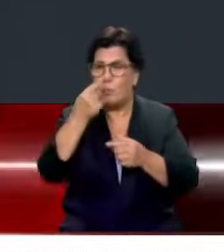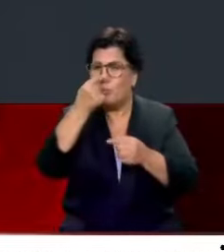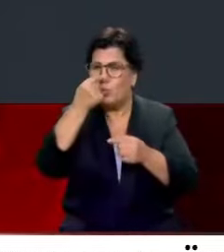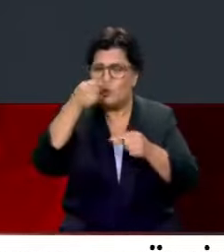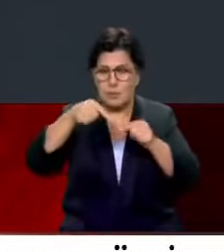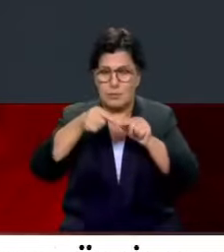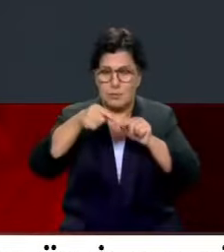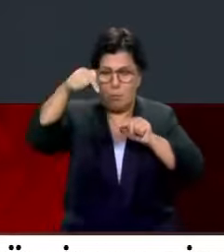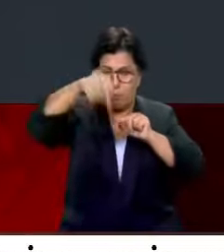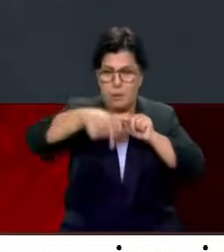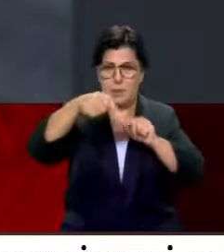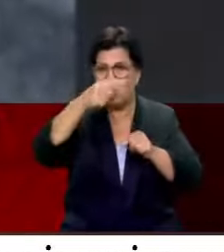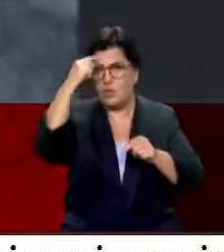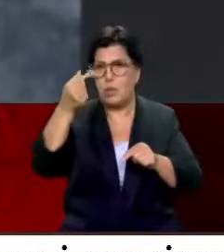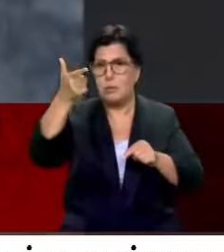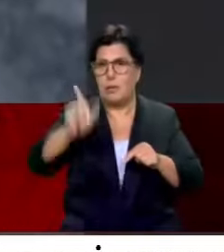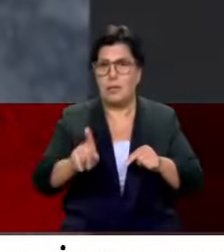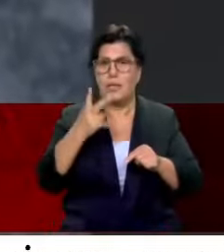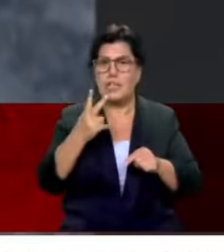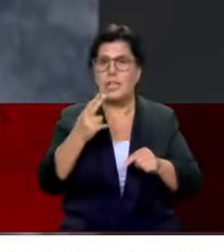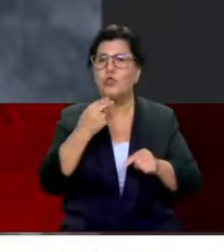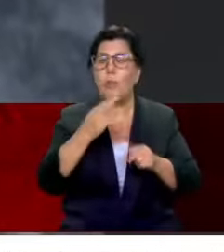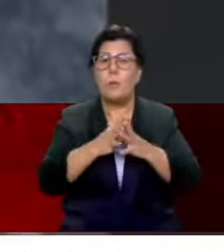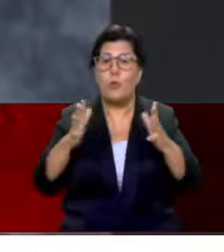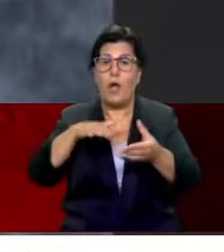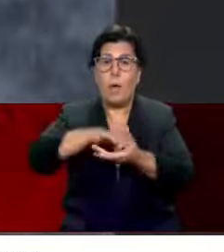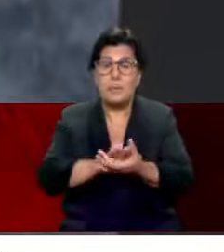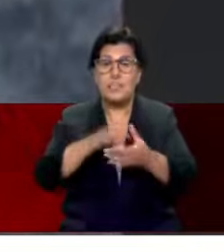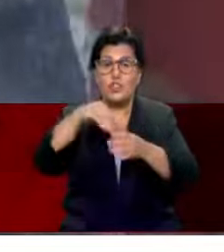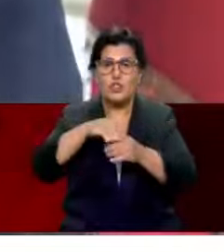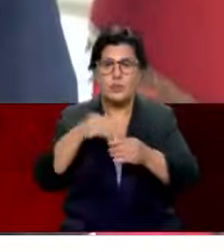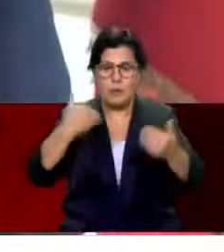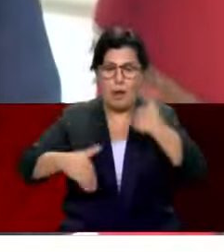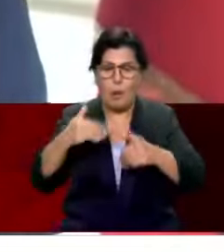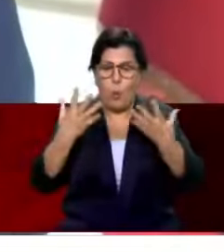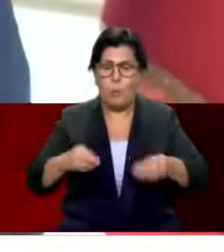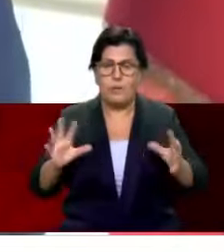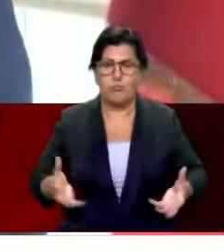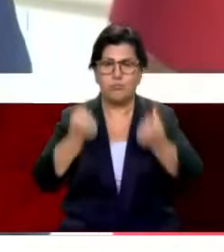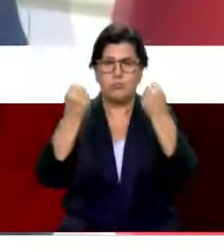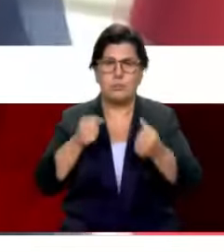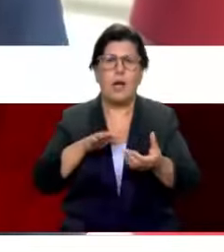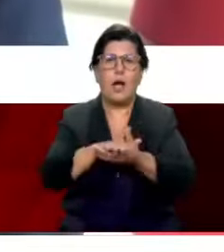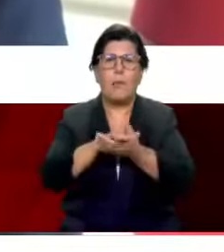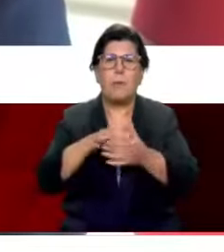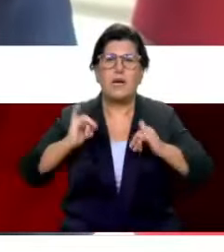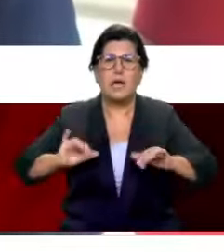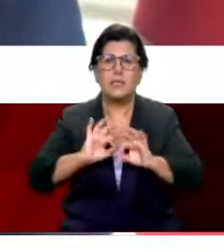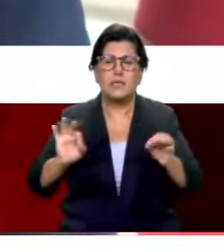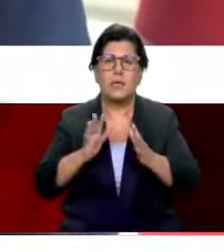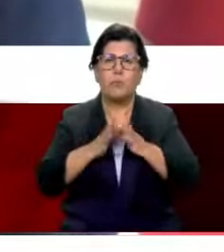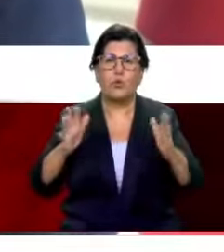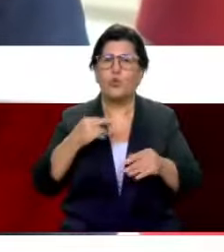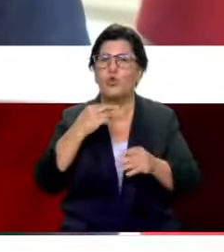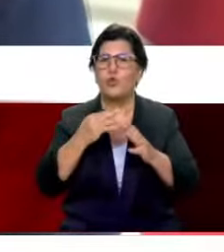kısmına isabet etti şanslıydı 2 numara büyük ayakkabı giydiği için yaralanmadı ayağımın rahatsızlığından büyük